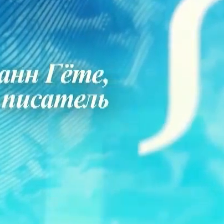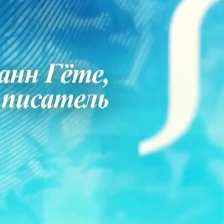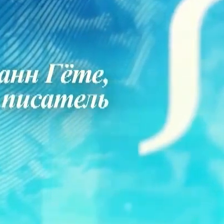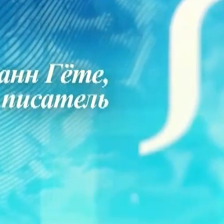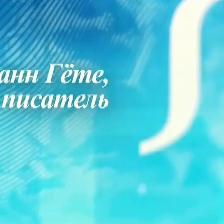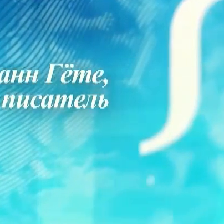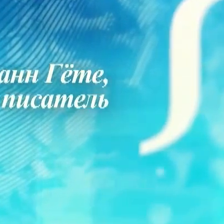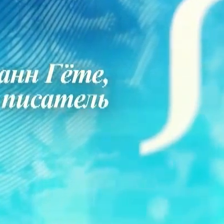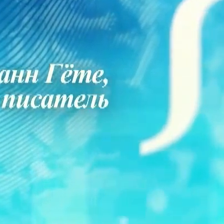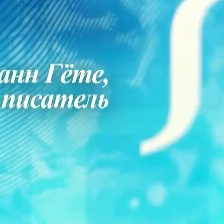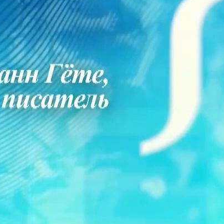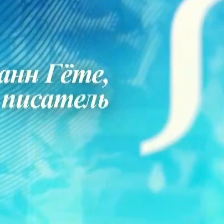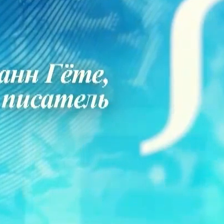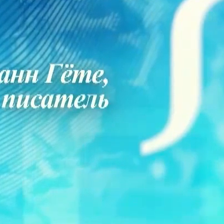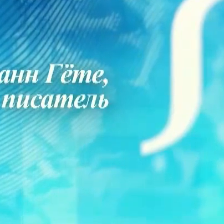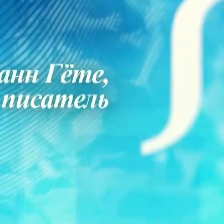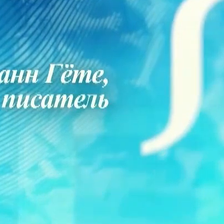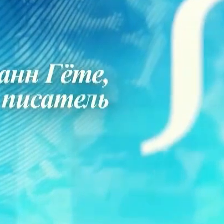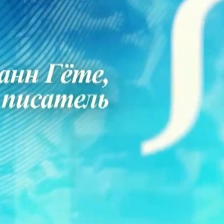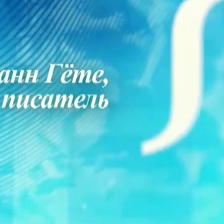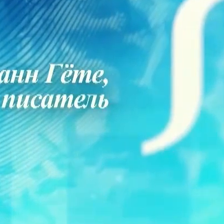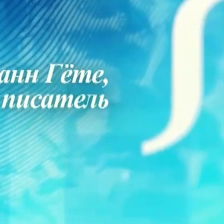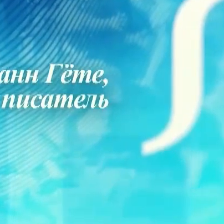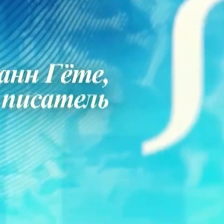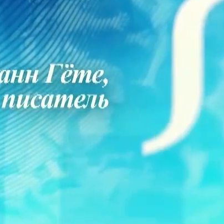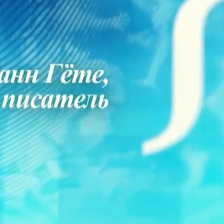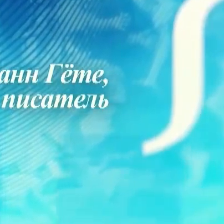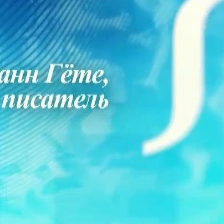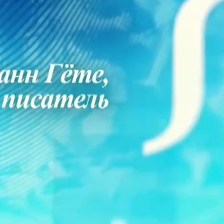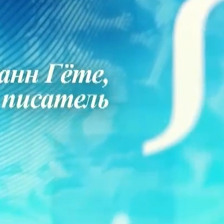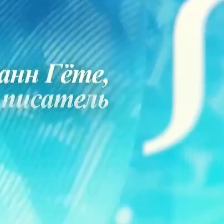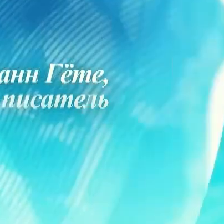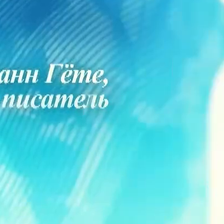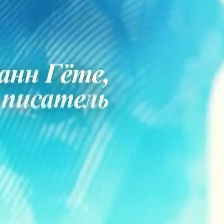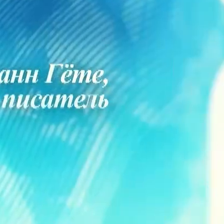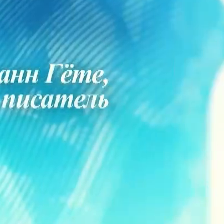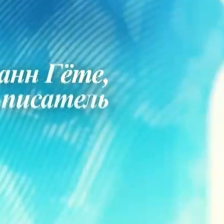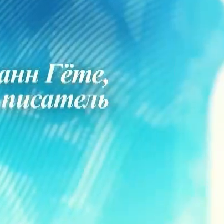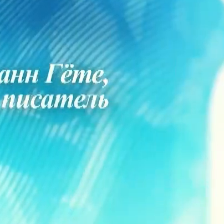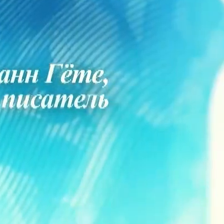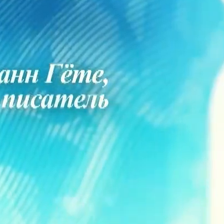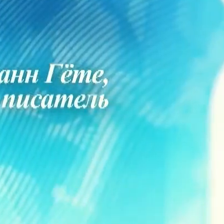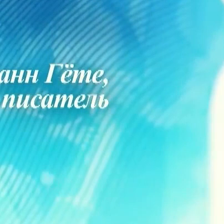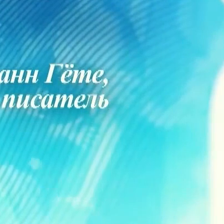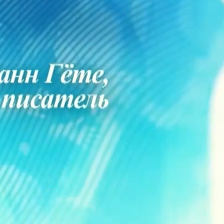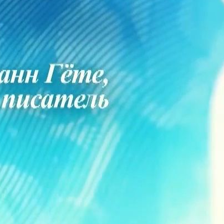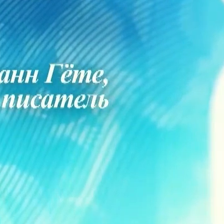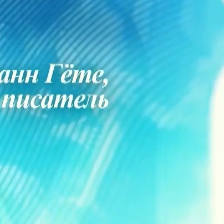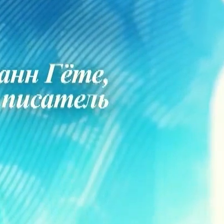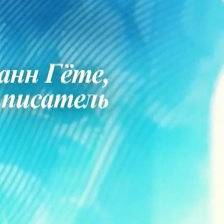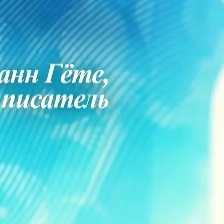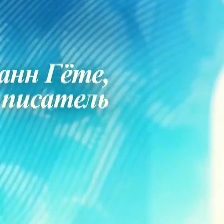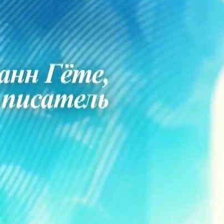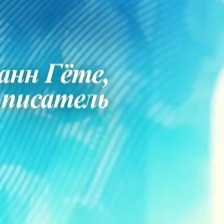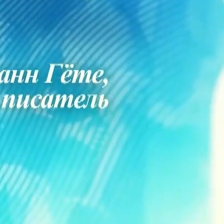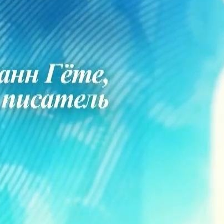человеческого исследования и знания раскрываются до высшей степени. Ничто не может